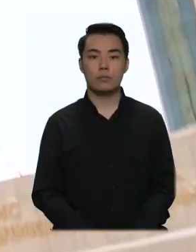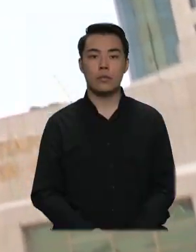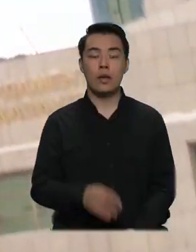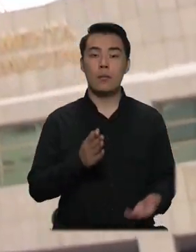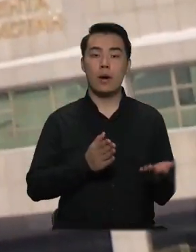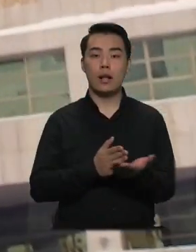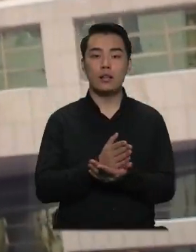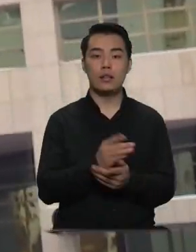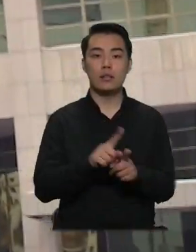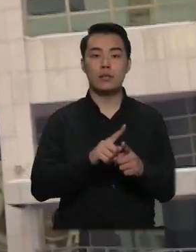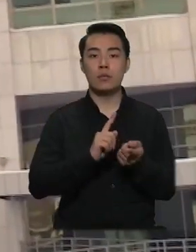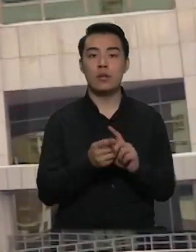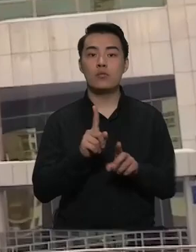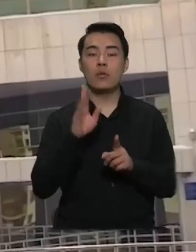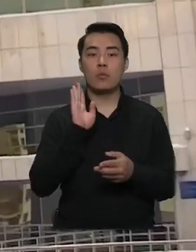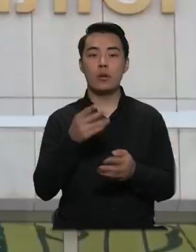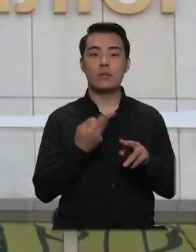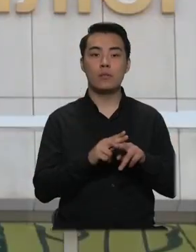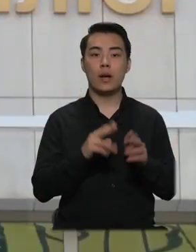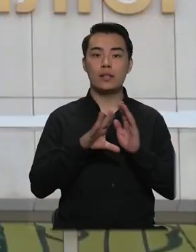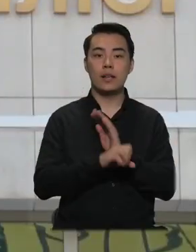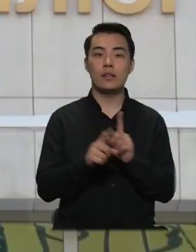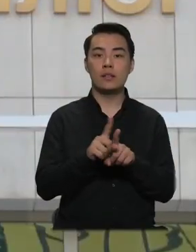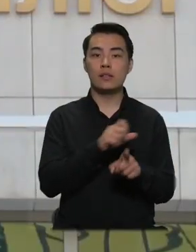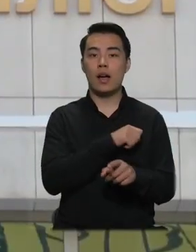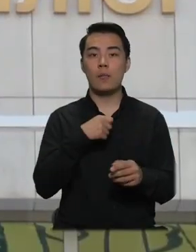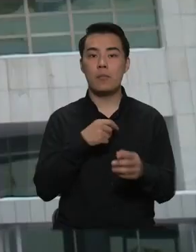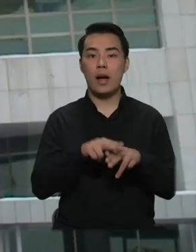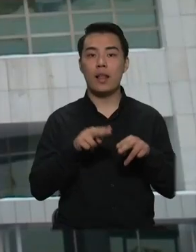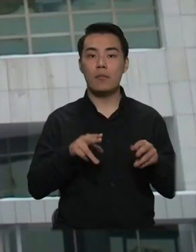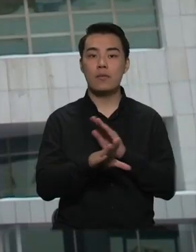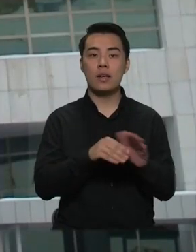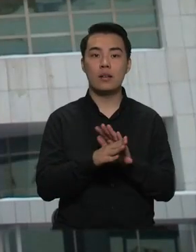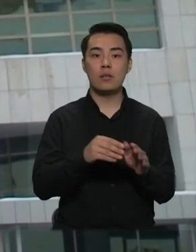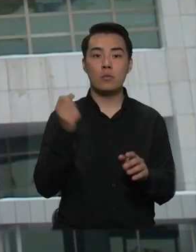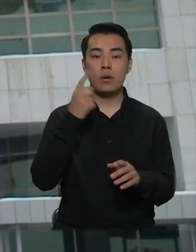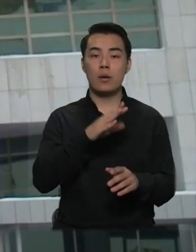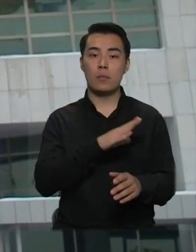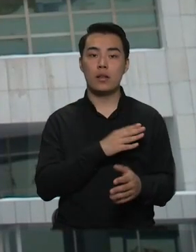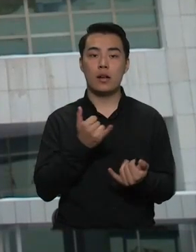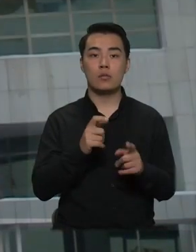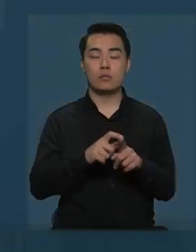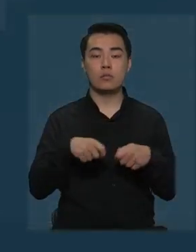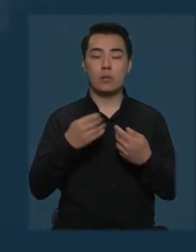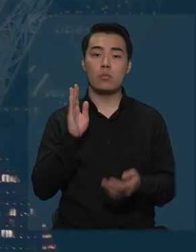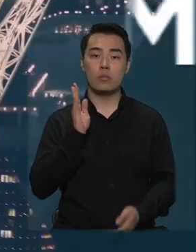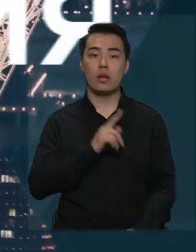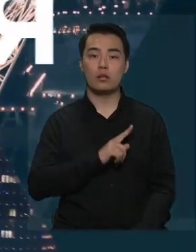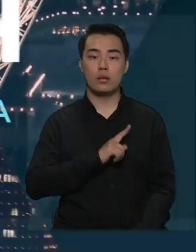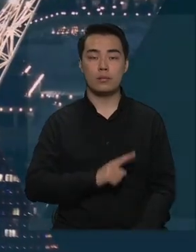политическая активизация Как проходит последние перед парламентскими выборами неделя обзор нашей корреспондентов